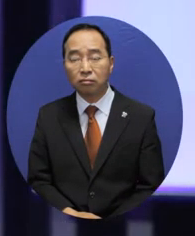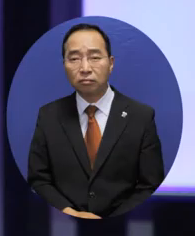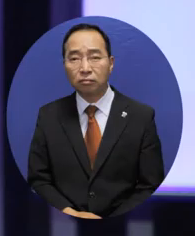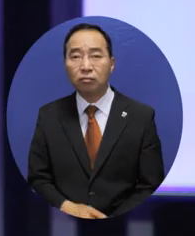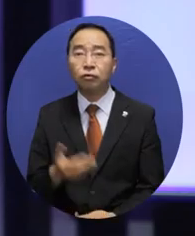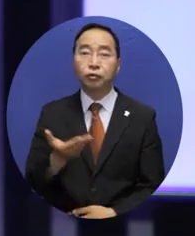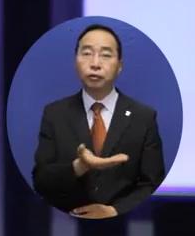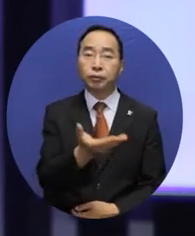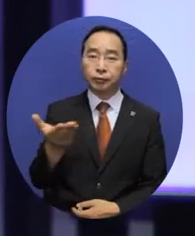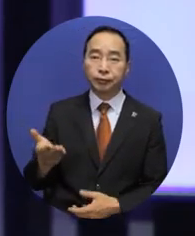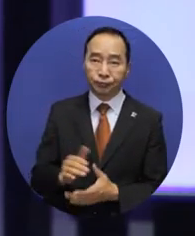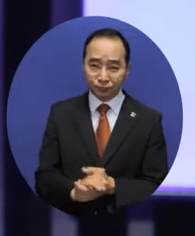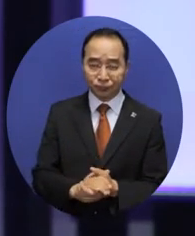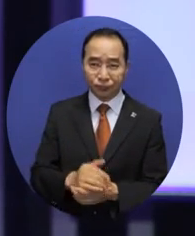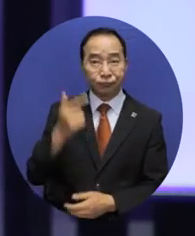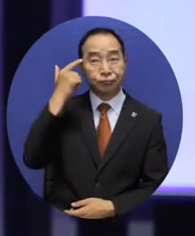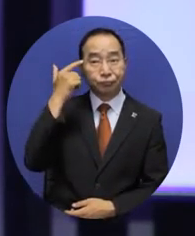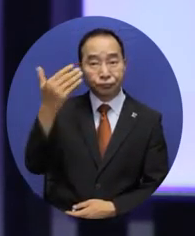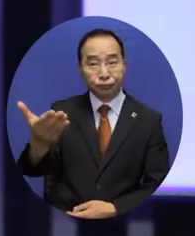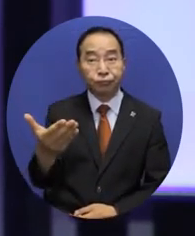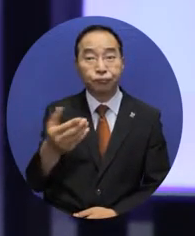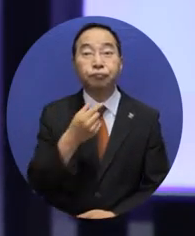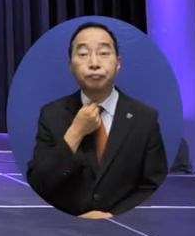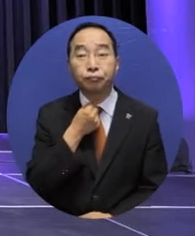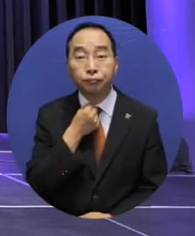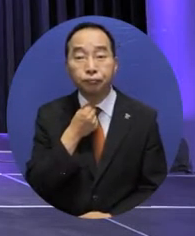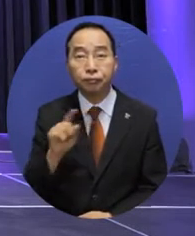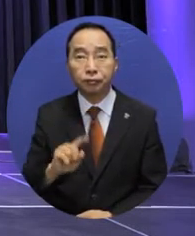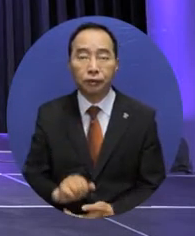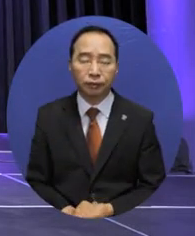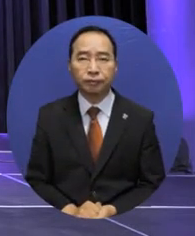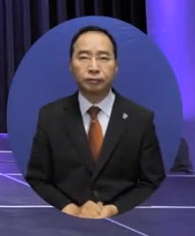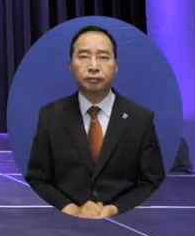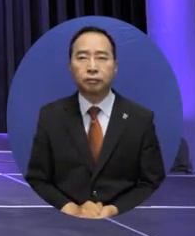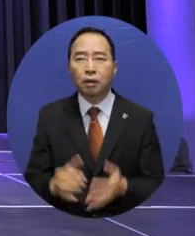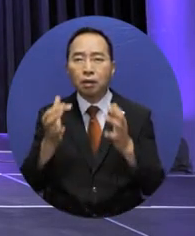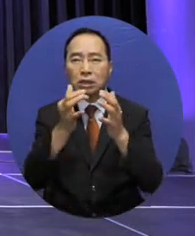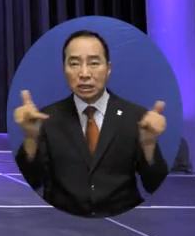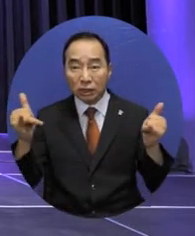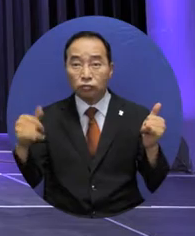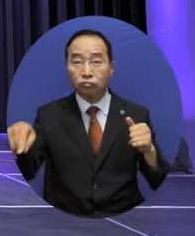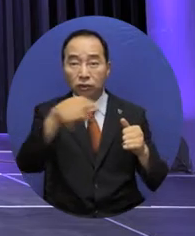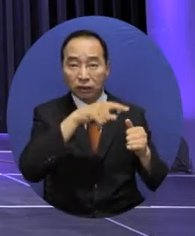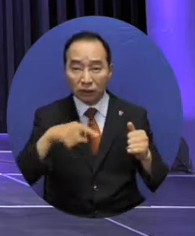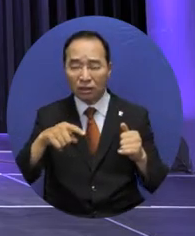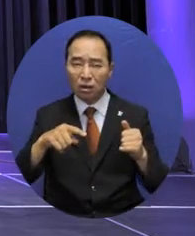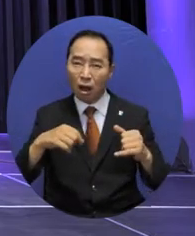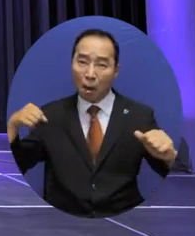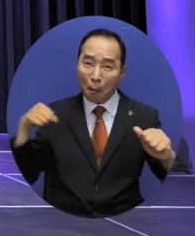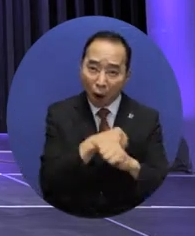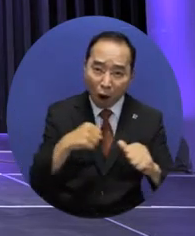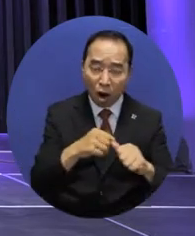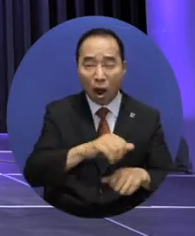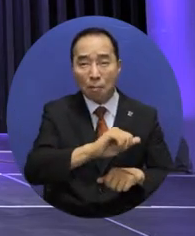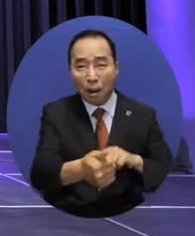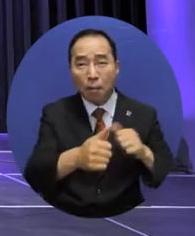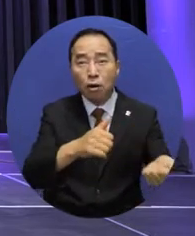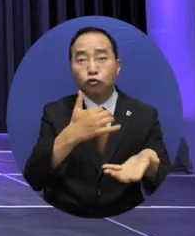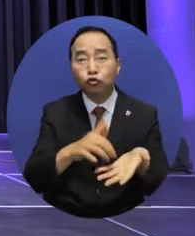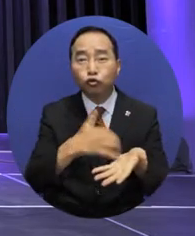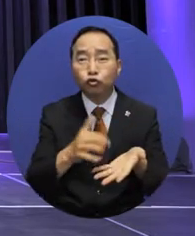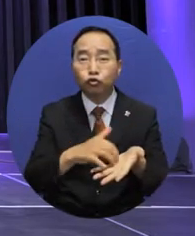여러분, 질문 하나 먼저 드리겠습니다. 인류가 1년에 폭력으로 살해하는 사람이 과연